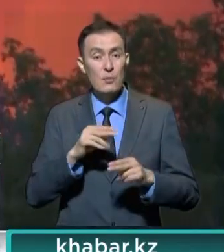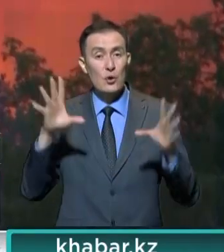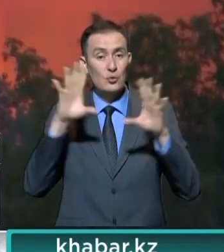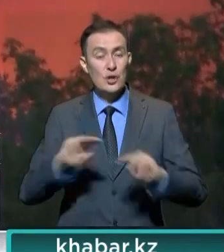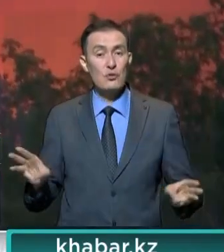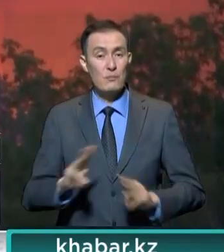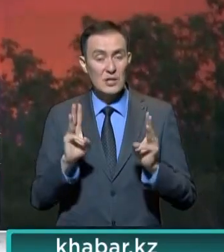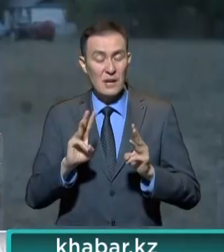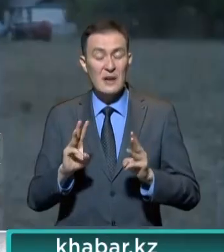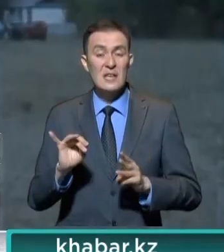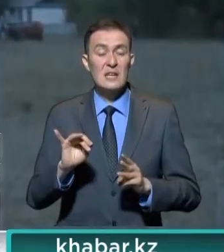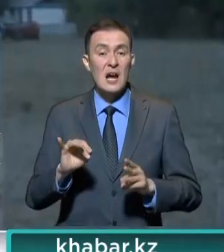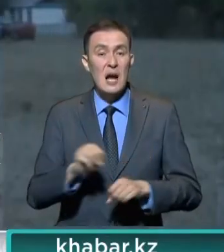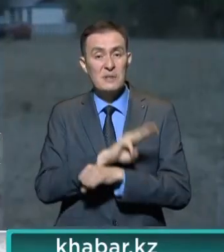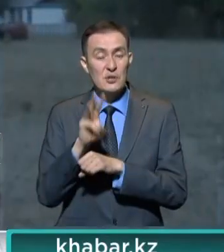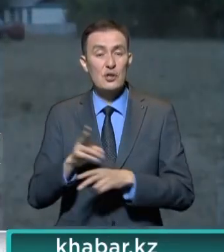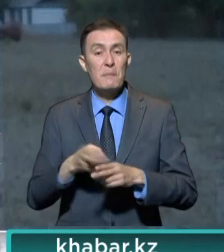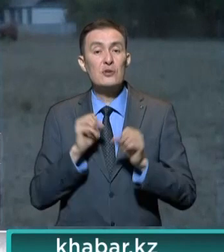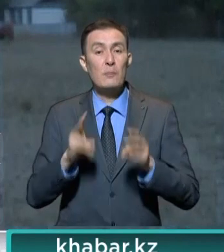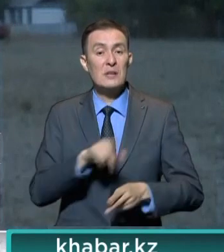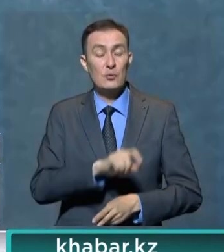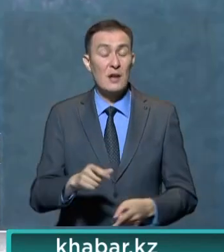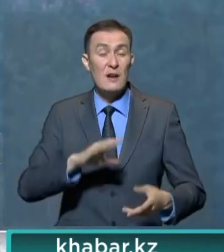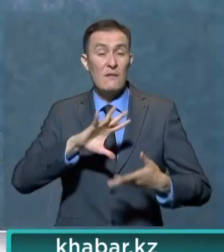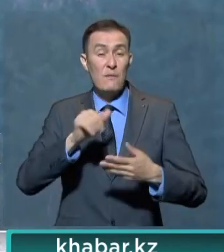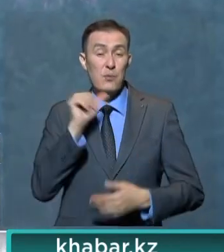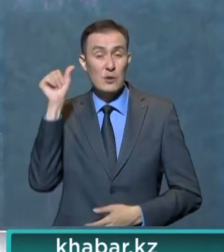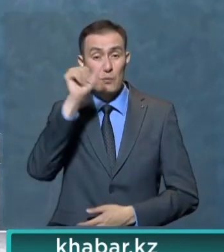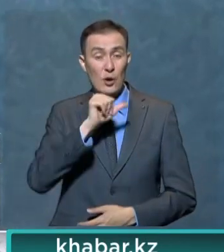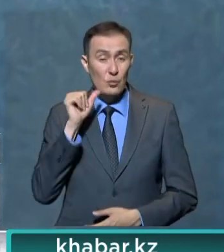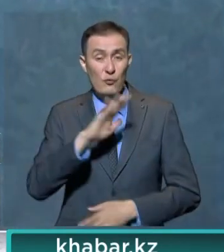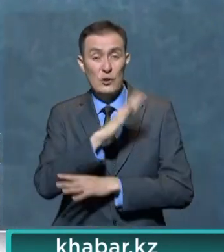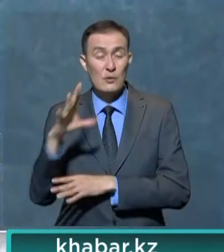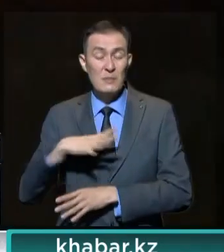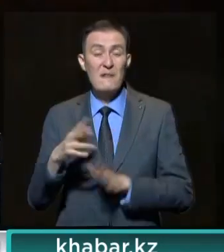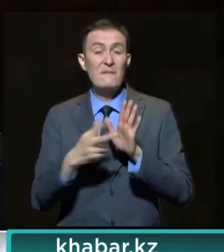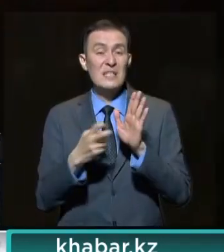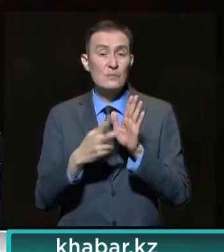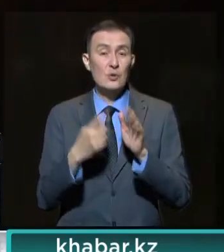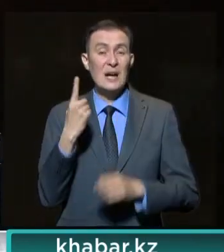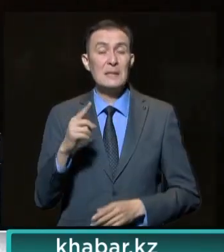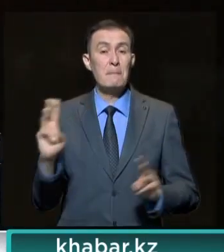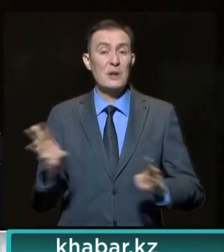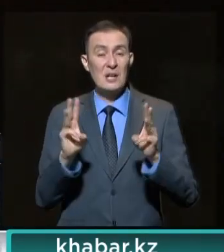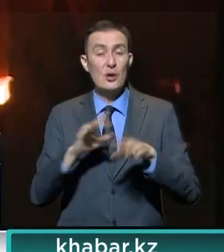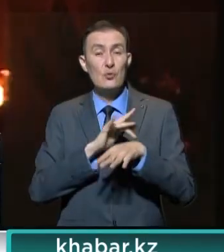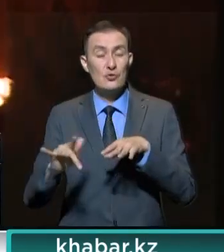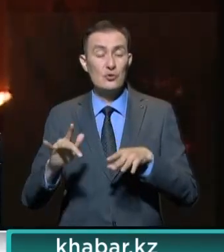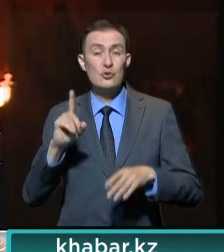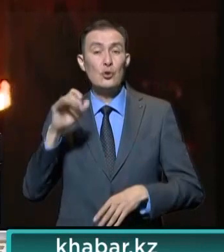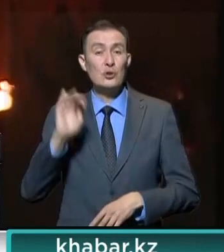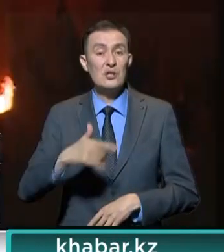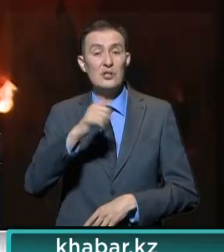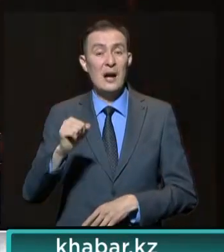тушению пожаров и обеспечению безопасности людей. Всего в прошлом году в лесном фонде произошел 801 пожар, сгорело более 100